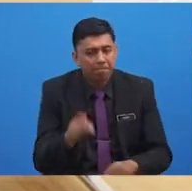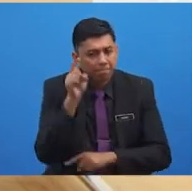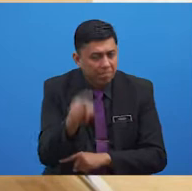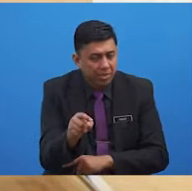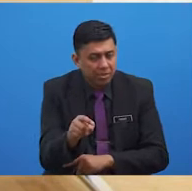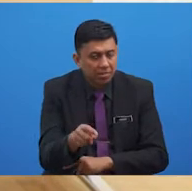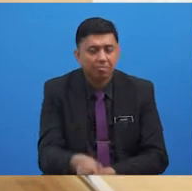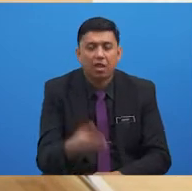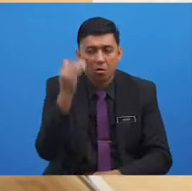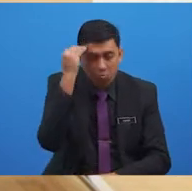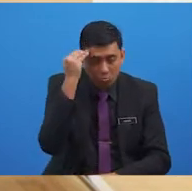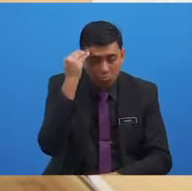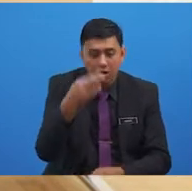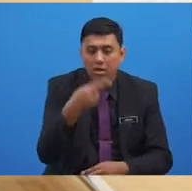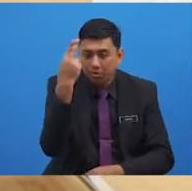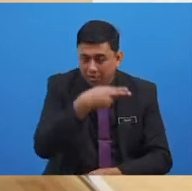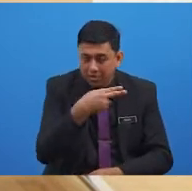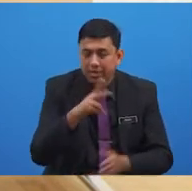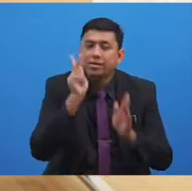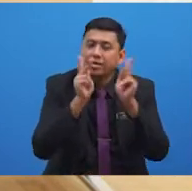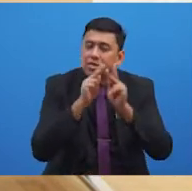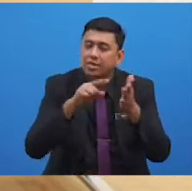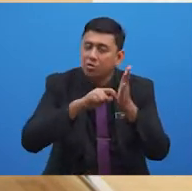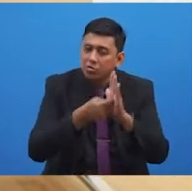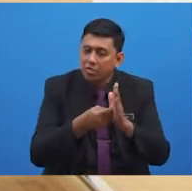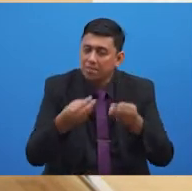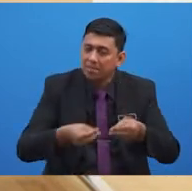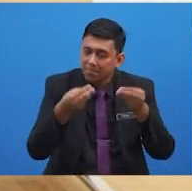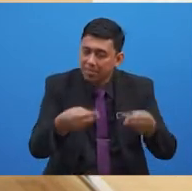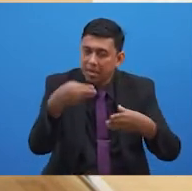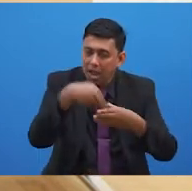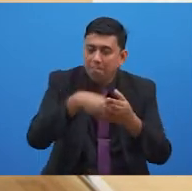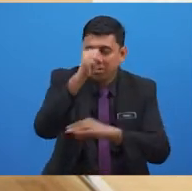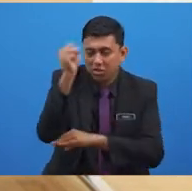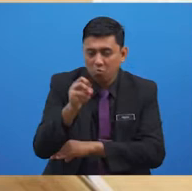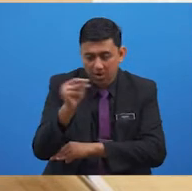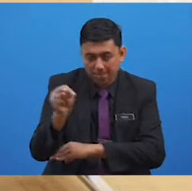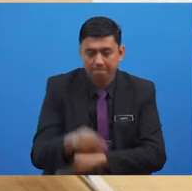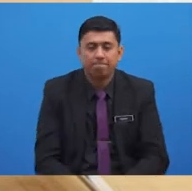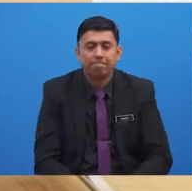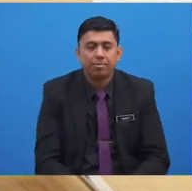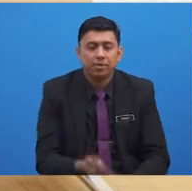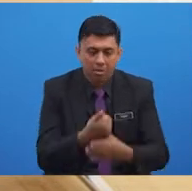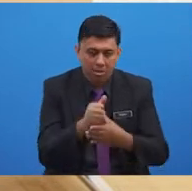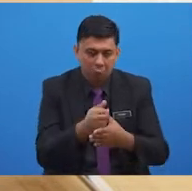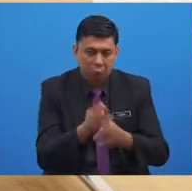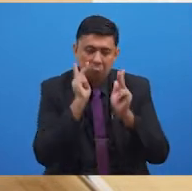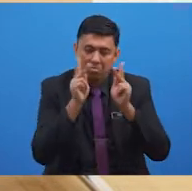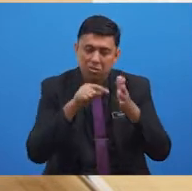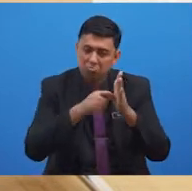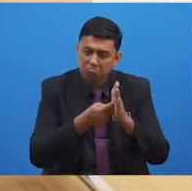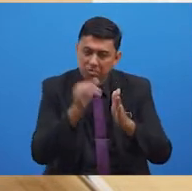juga harus peka terhadap kata kunci yang diberikan dalam soalan. Antara kata kunci yang